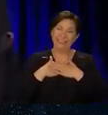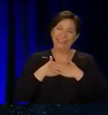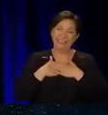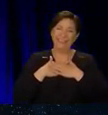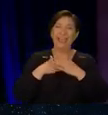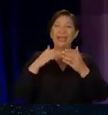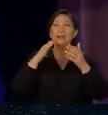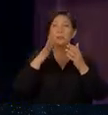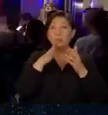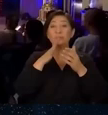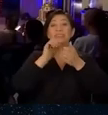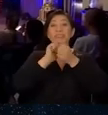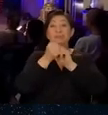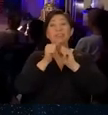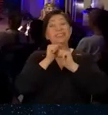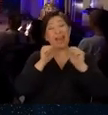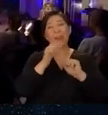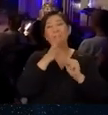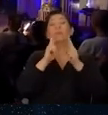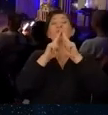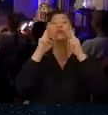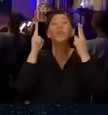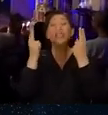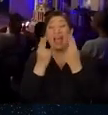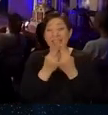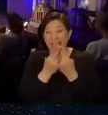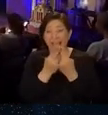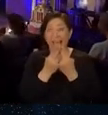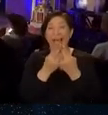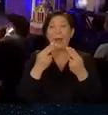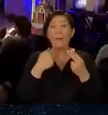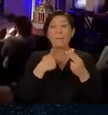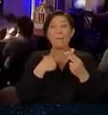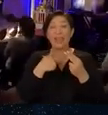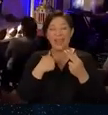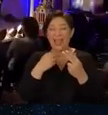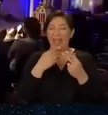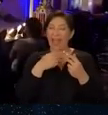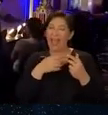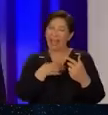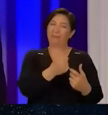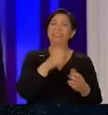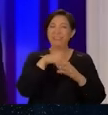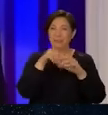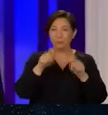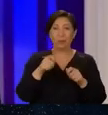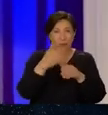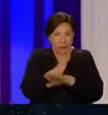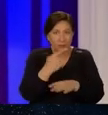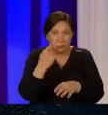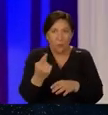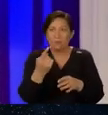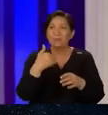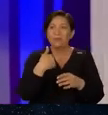Bize sporun zararlı olduğunu düşünüyorum Mesela daha beni tavlamak için yapıyoruz Gerçekten